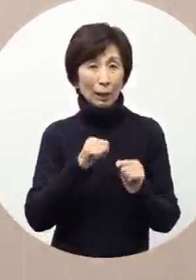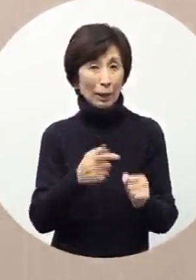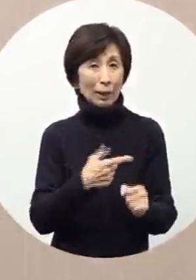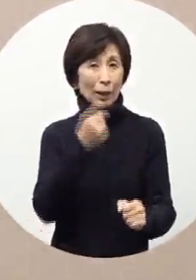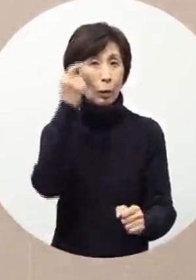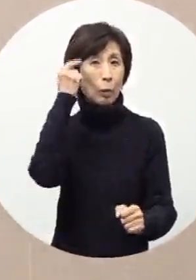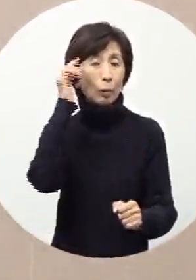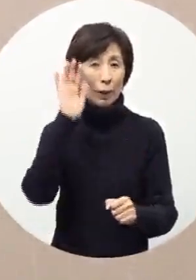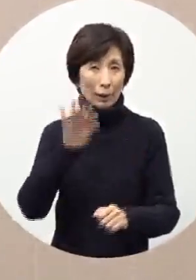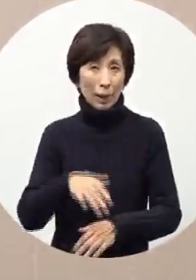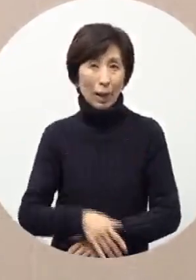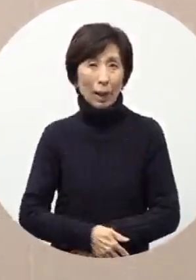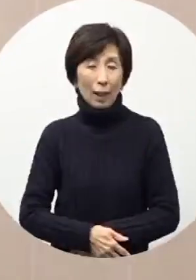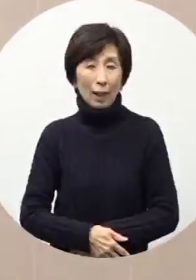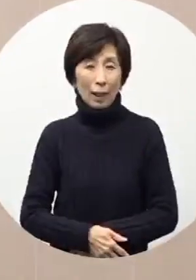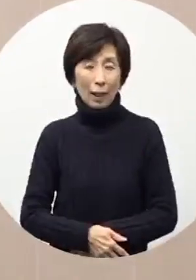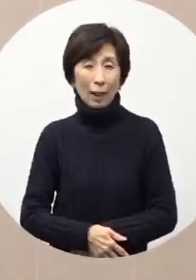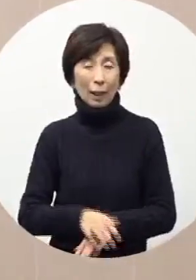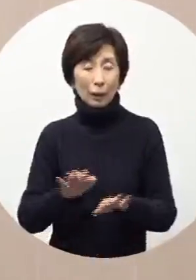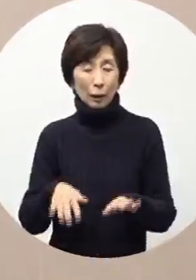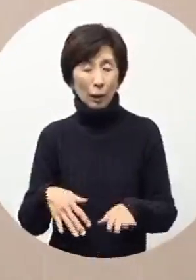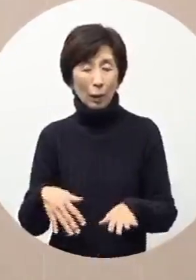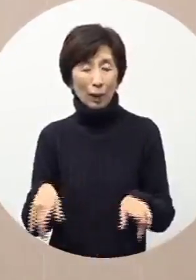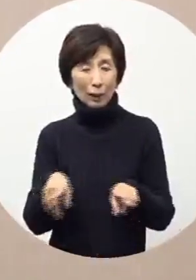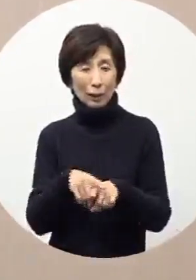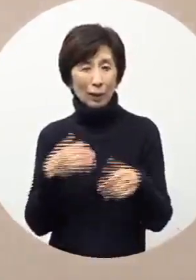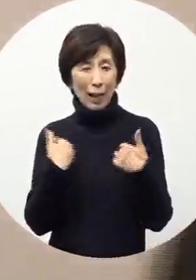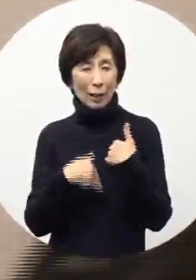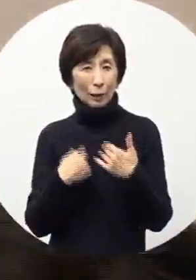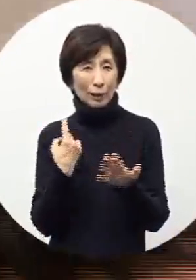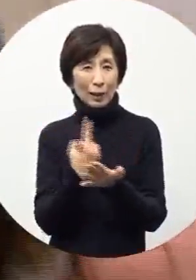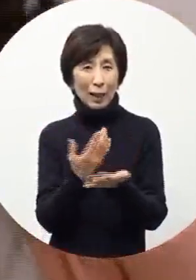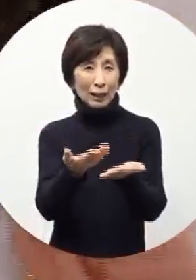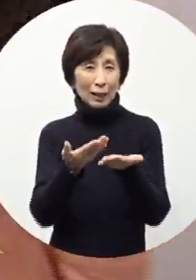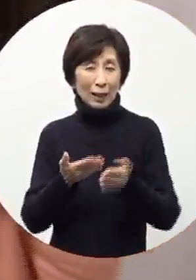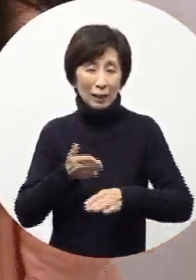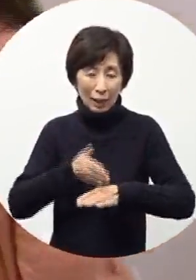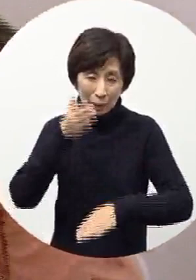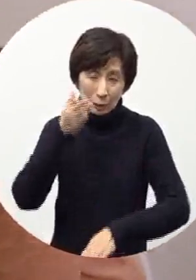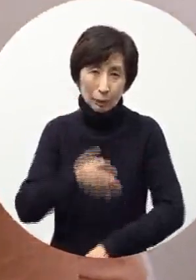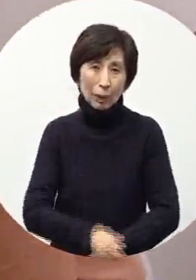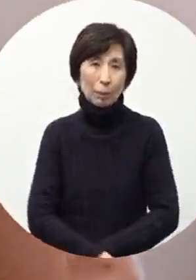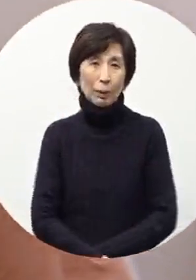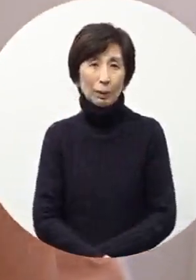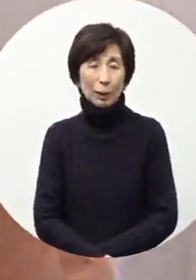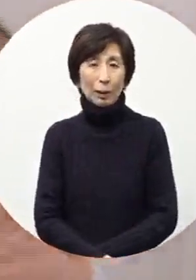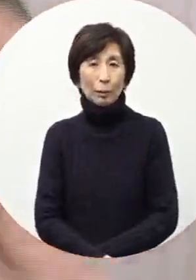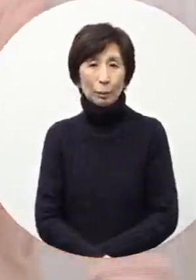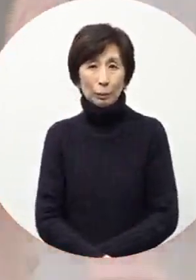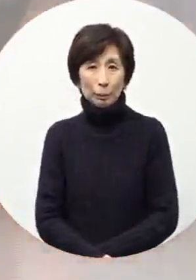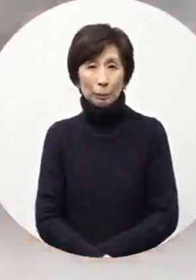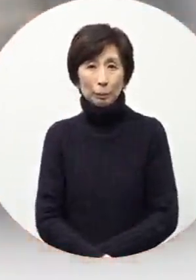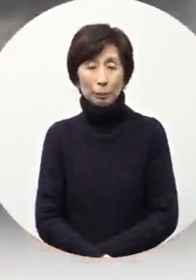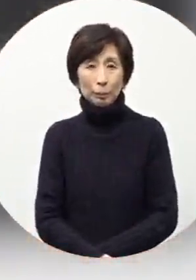ました。 分かりました。じゃあ今日は一緒に楽しく参加していただいてありがとうございました。 ありがとうございました。